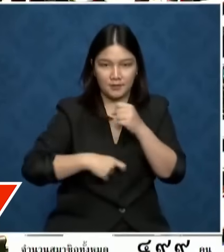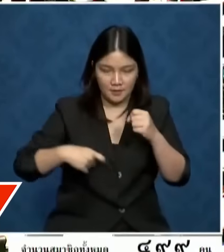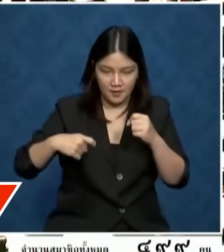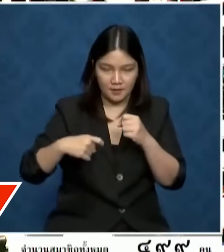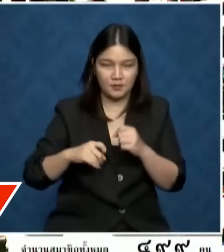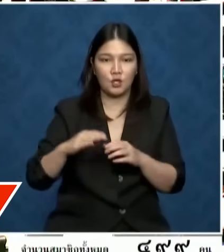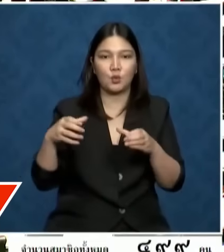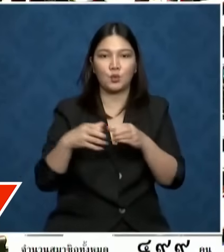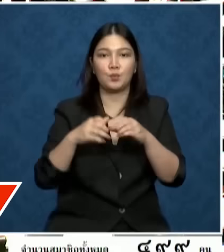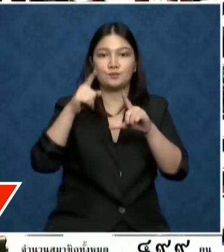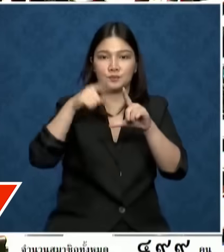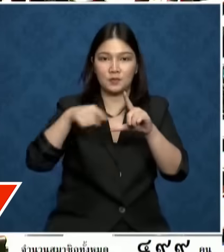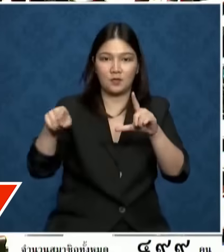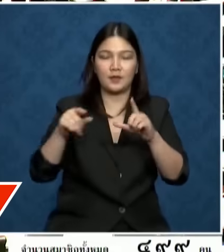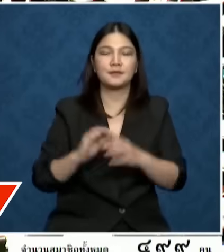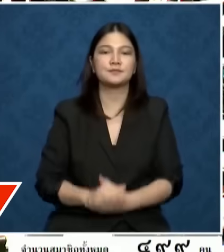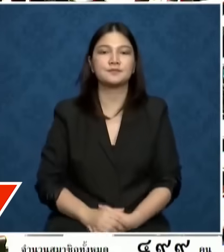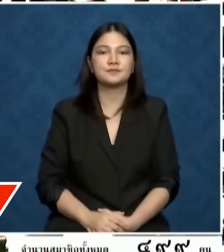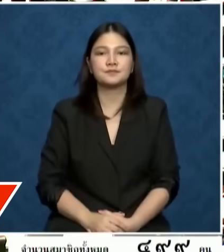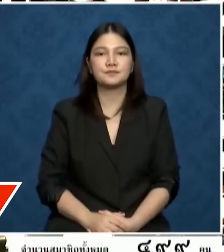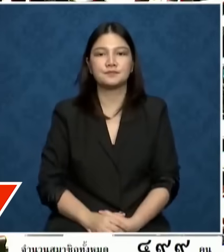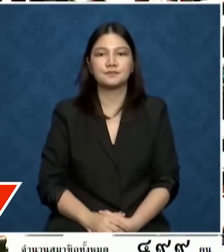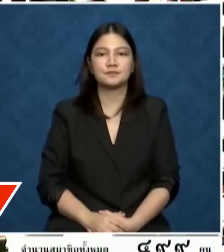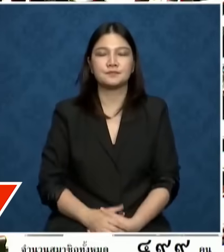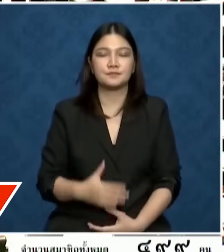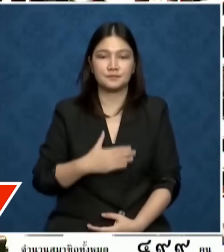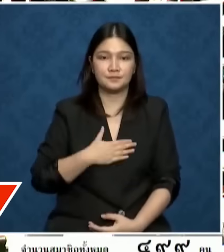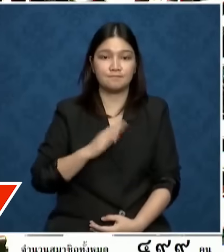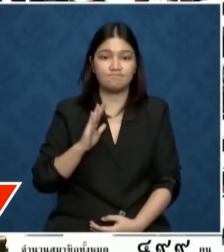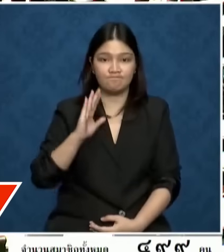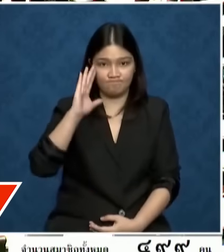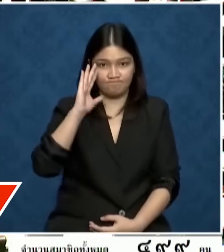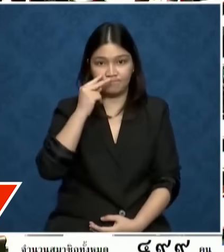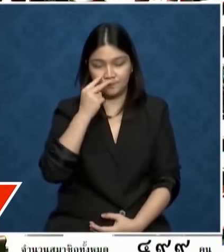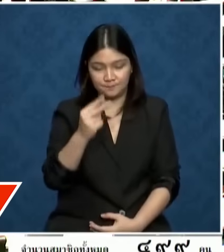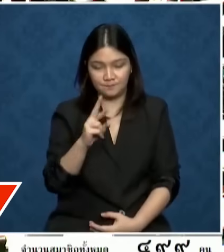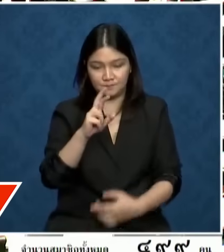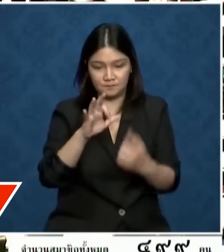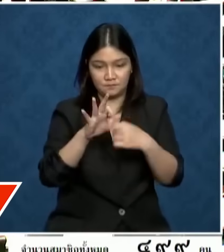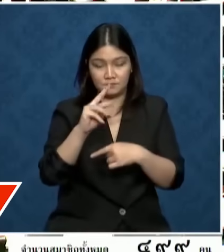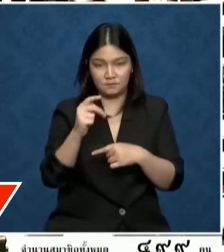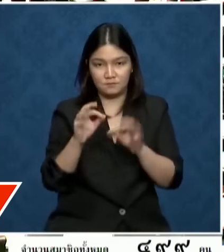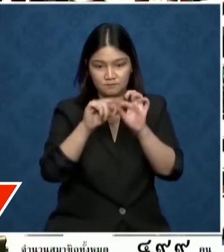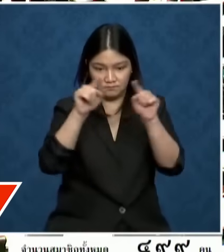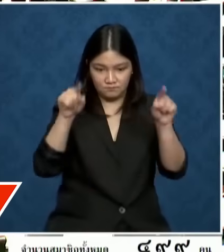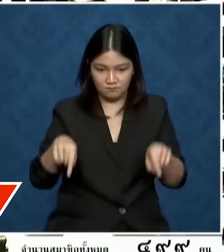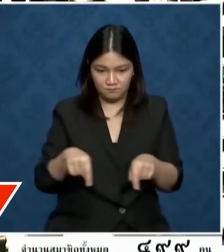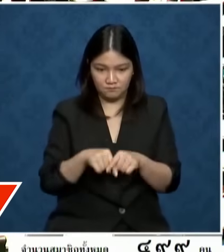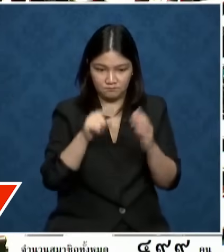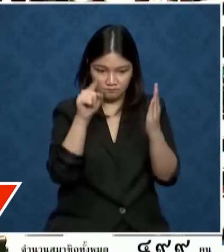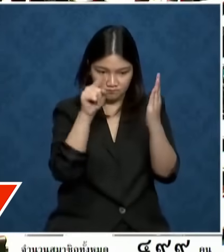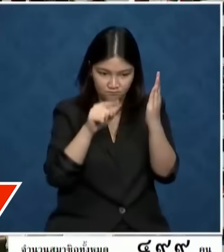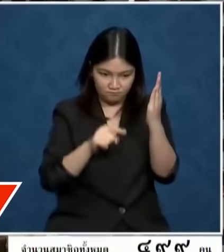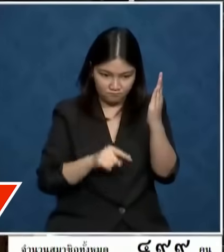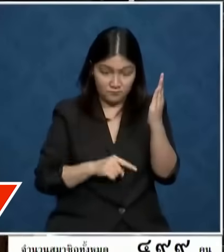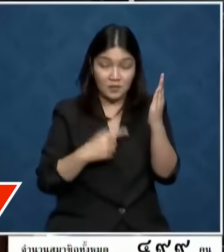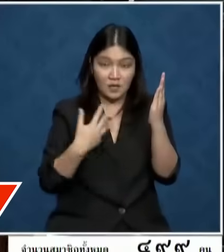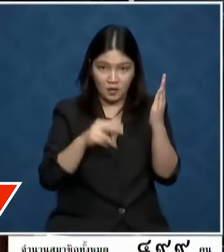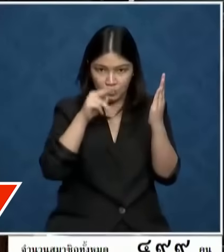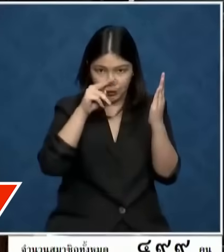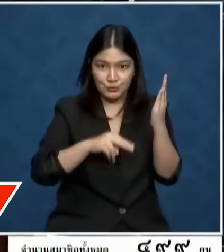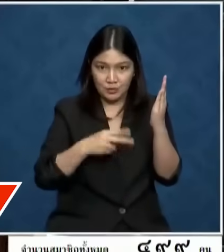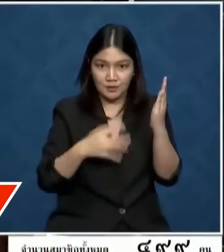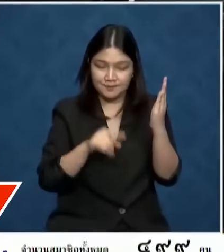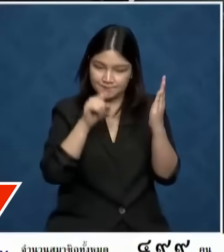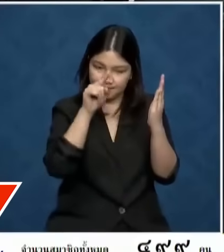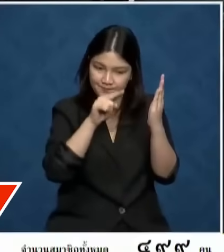พรคก้าวไกลขออนุญาตมีความเห็นครับต่อร่างพระราชบัญญัตินะครับเ่อของฝ่ายบริหารในการป้องกันและ